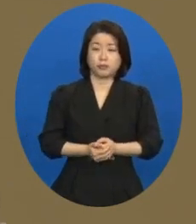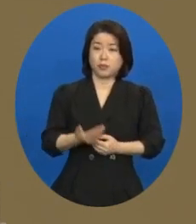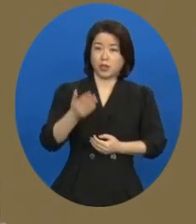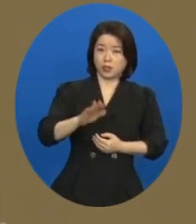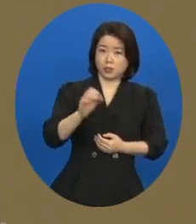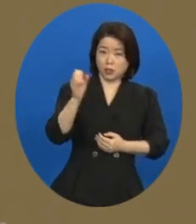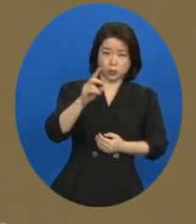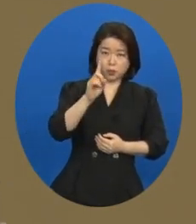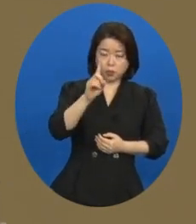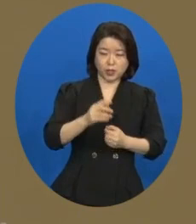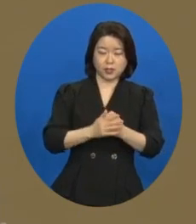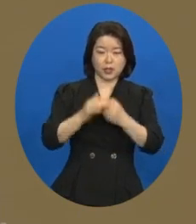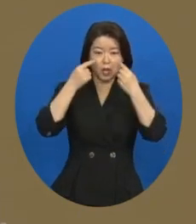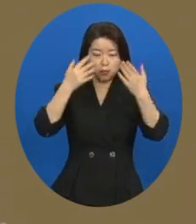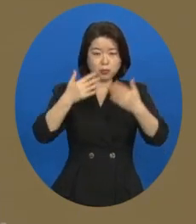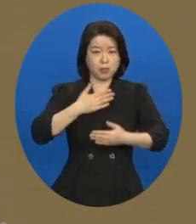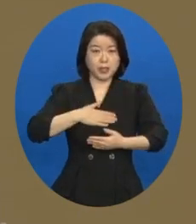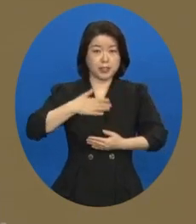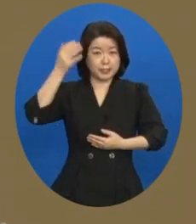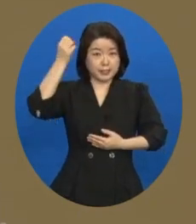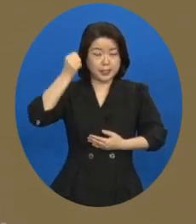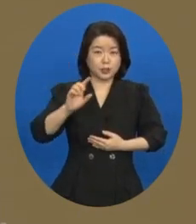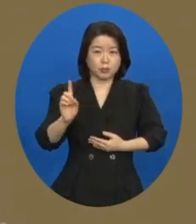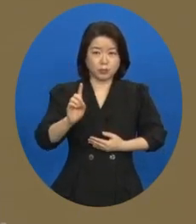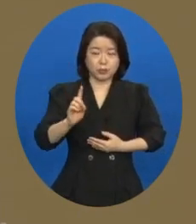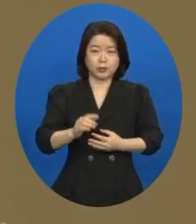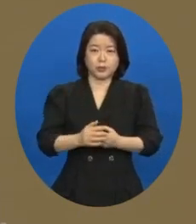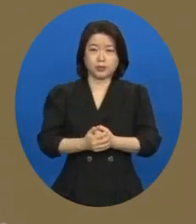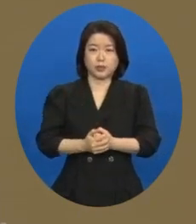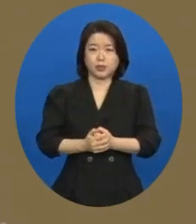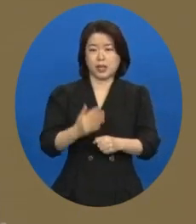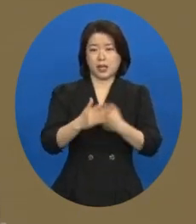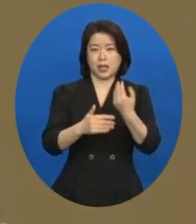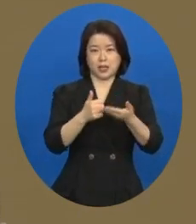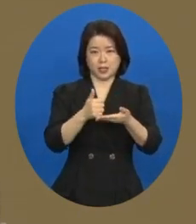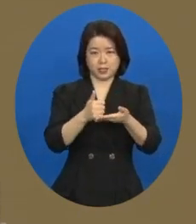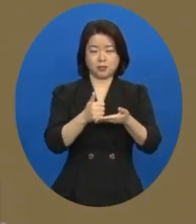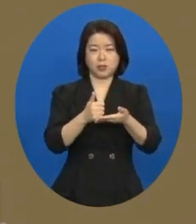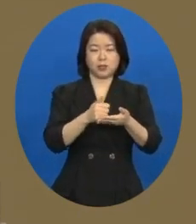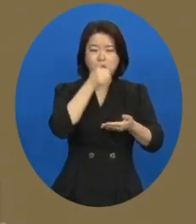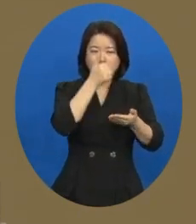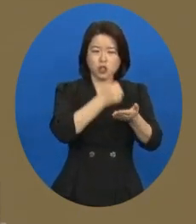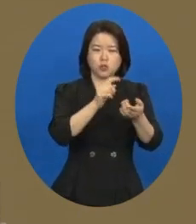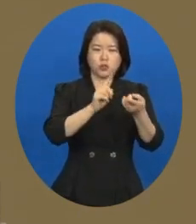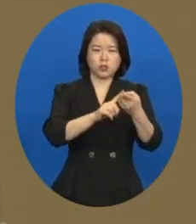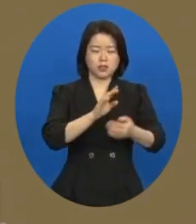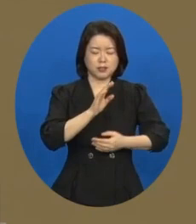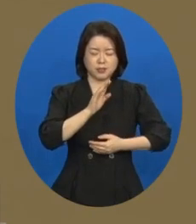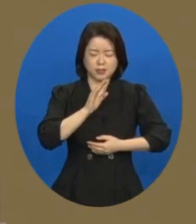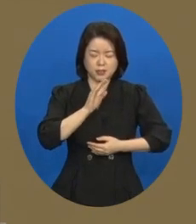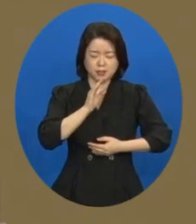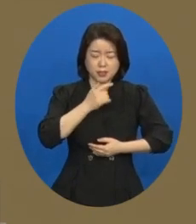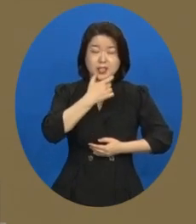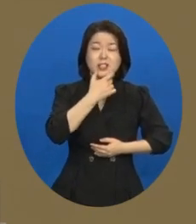그런데 또 한 가지 우리가 분명히 알아야 할 것은 하나님은 죄를 그렇게